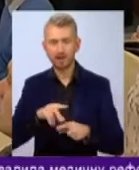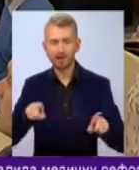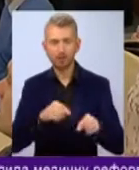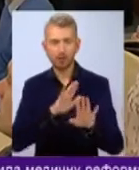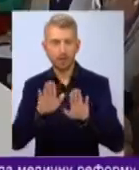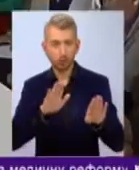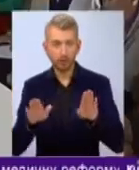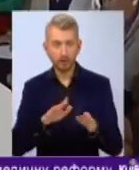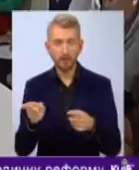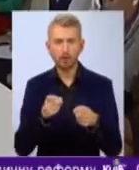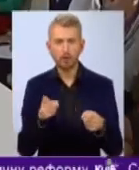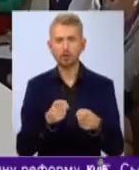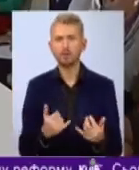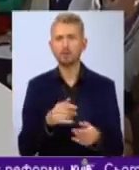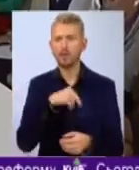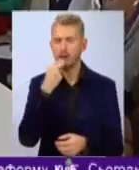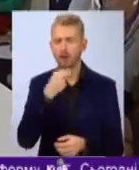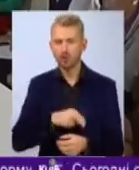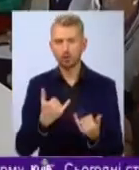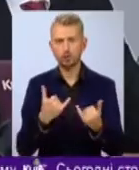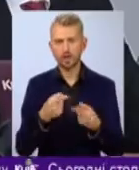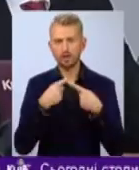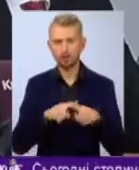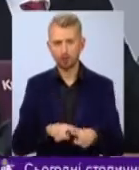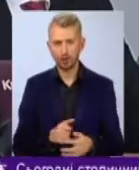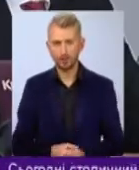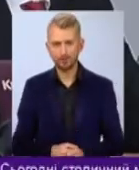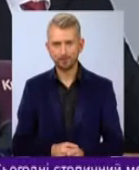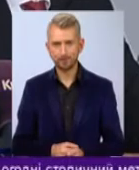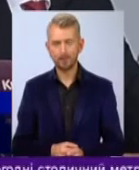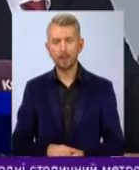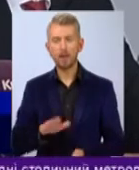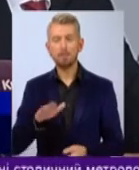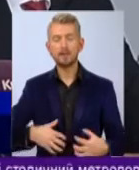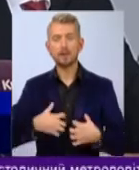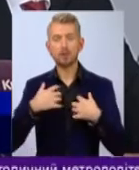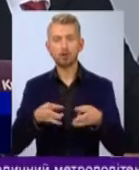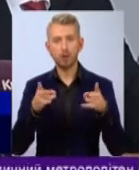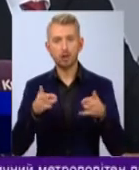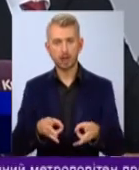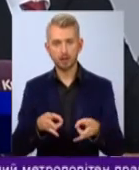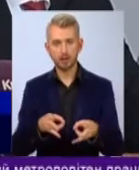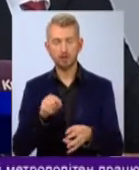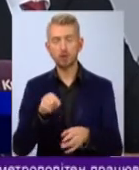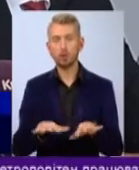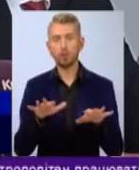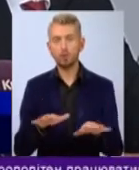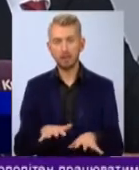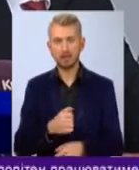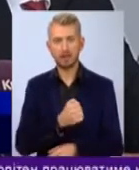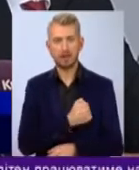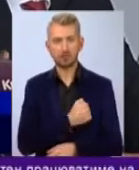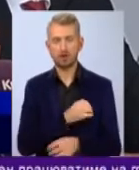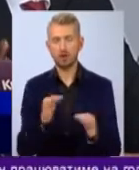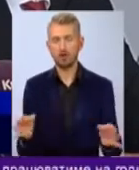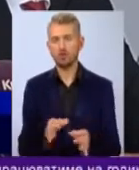залучать найкращі сучасні технології. Після страшної трагедії на цьому місці, на жаль,